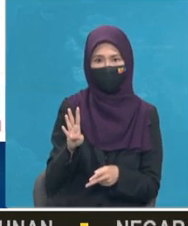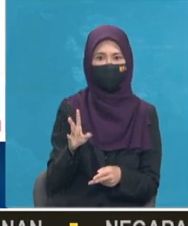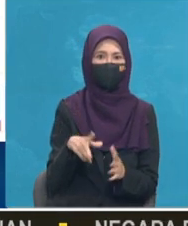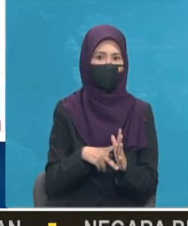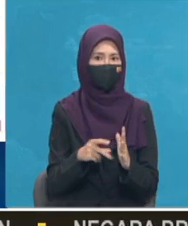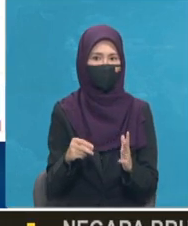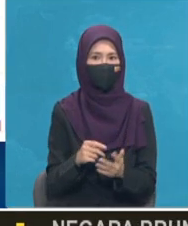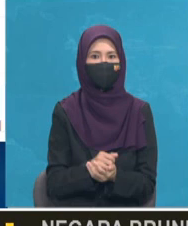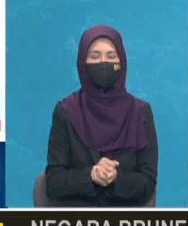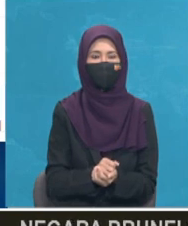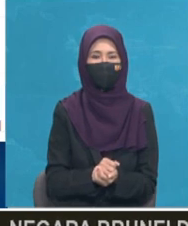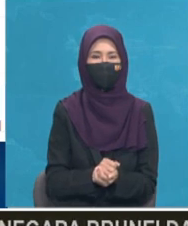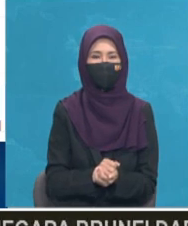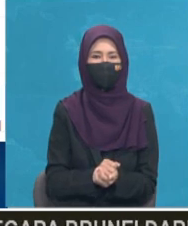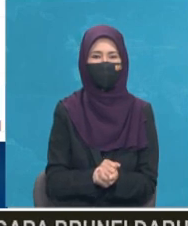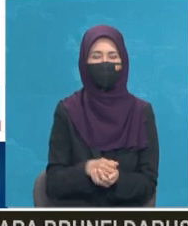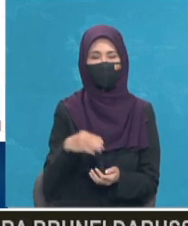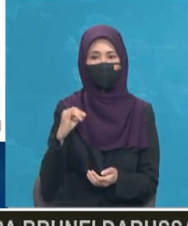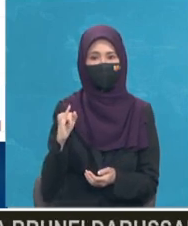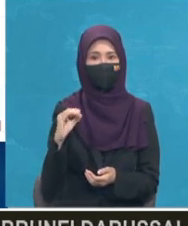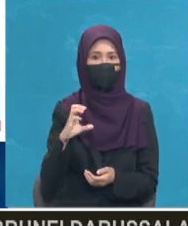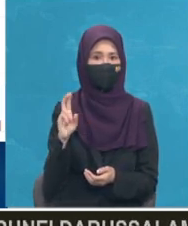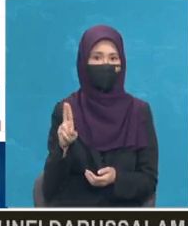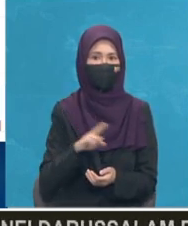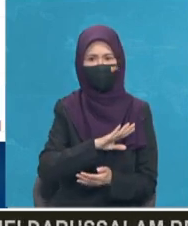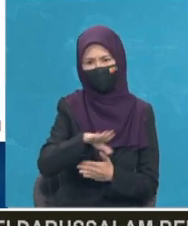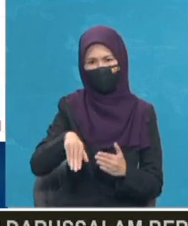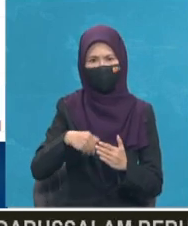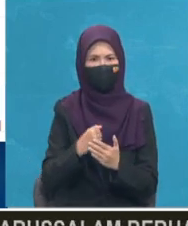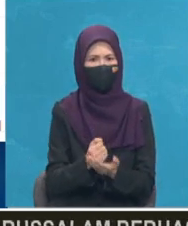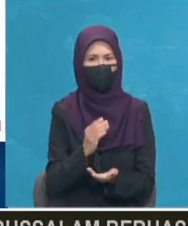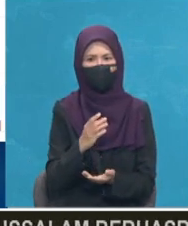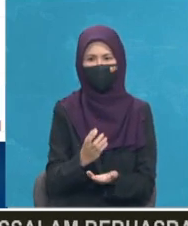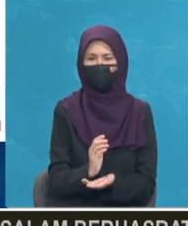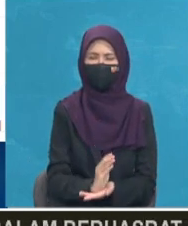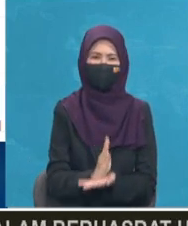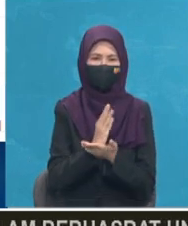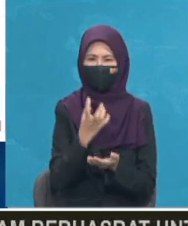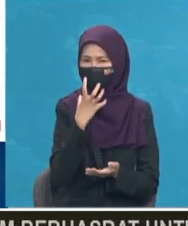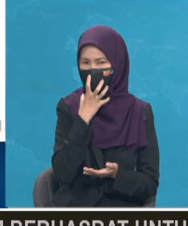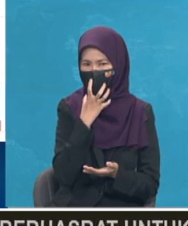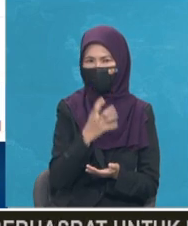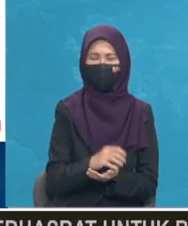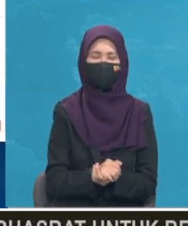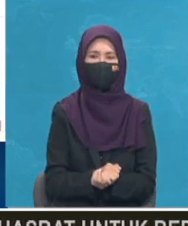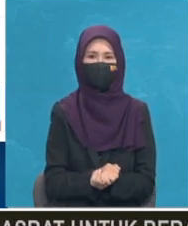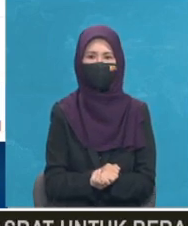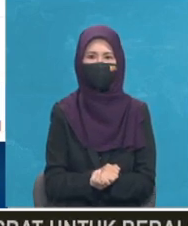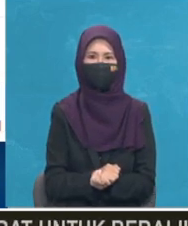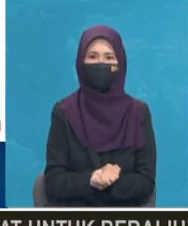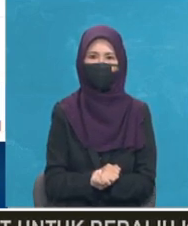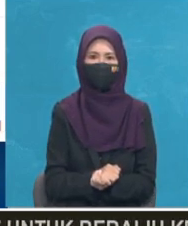dan sedang dirawat Junior rawatan intensif kesemua mereka memerlukan bantuan mesin pernapasan ataupun hati facial